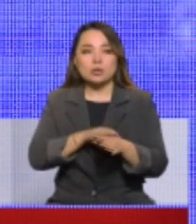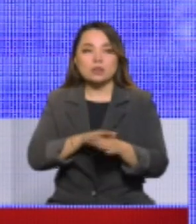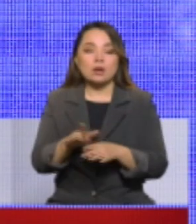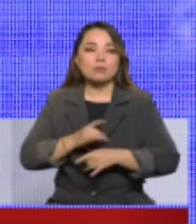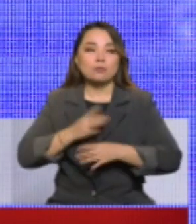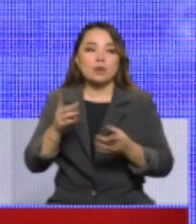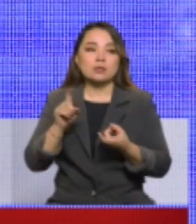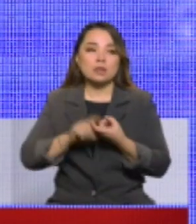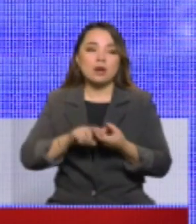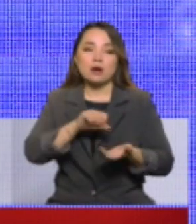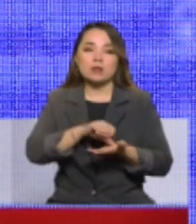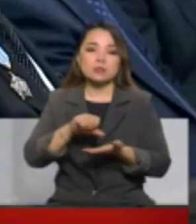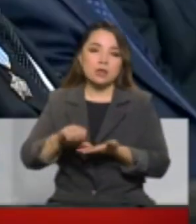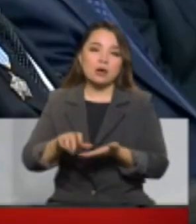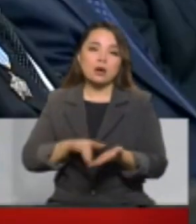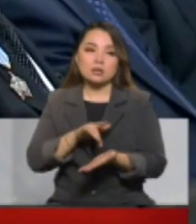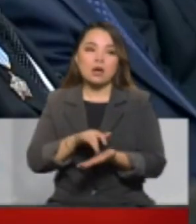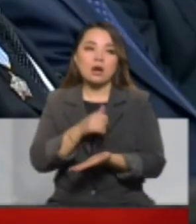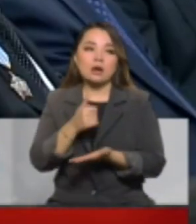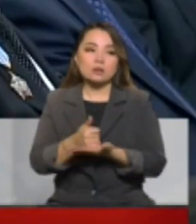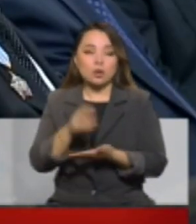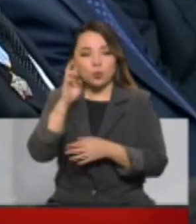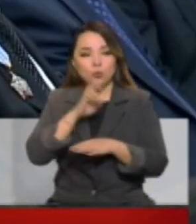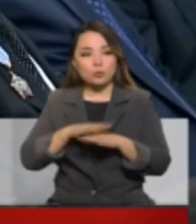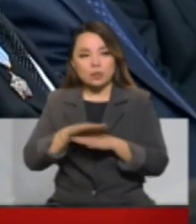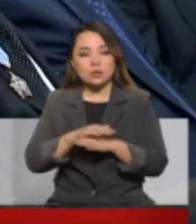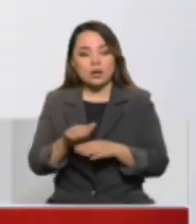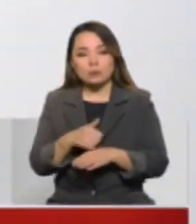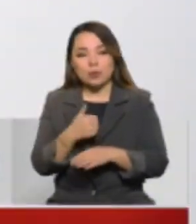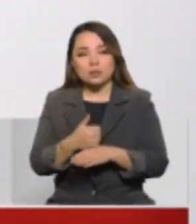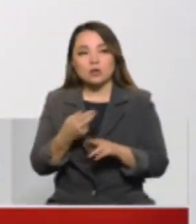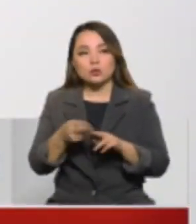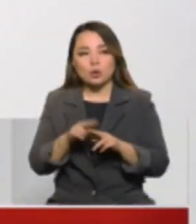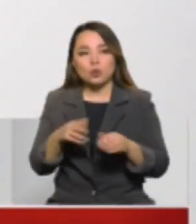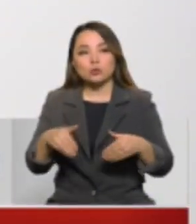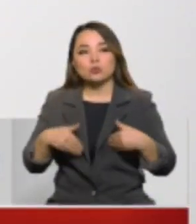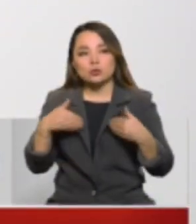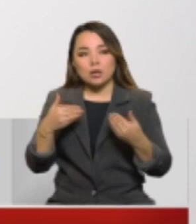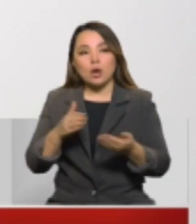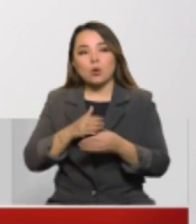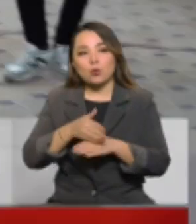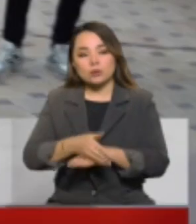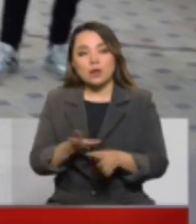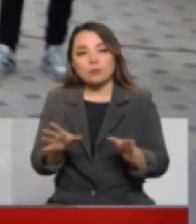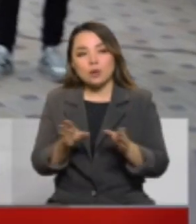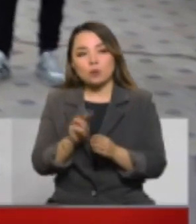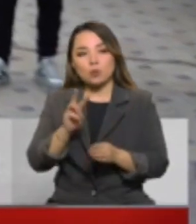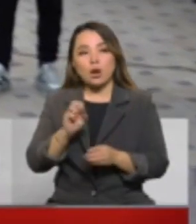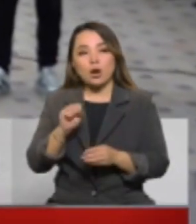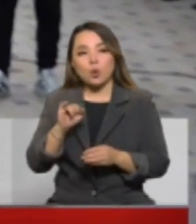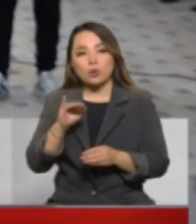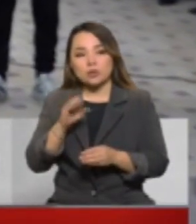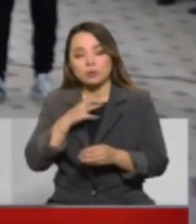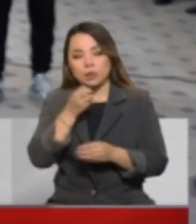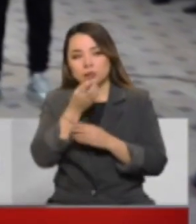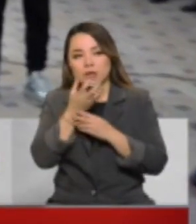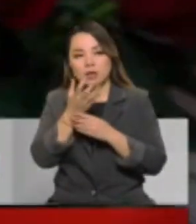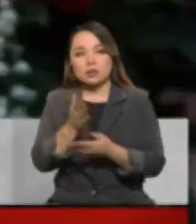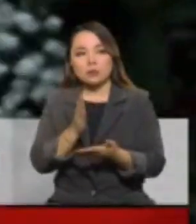Мерейтойға арнайы қатысқан қала әкімі үкімет басшысының құттықтауын жеткізіп, қонақтармен бірге Мұхтар Әуезовтің ескерткішіне гүл